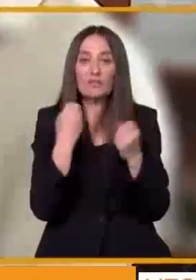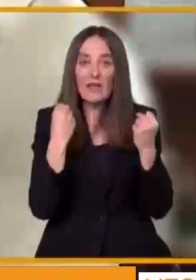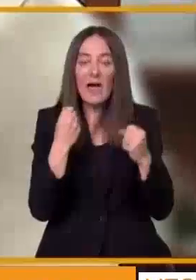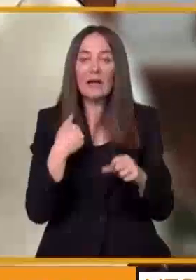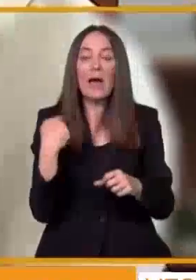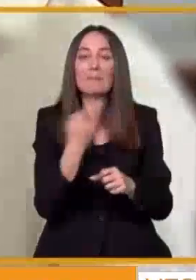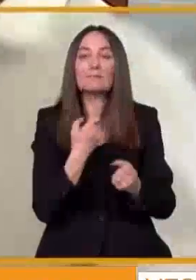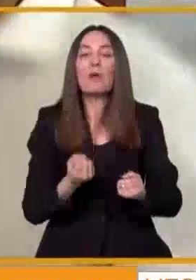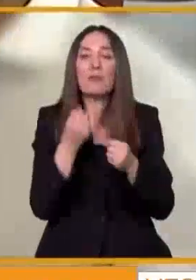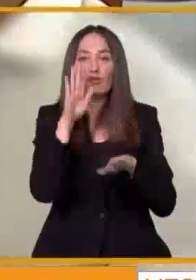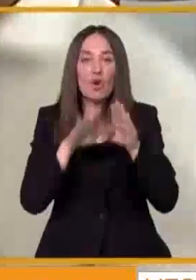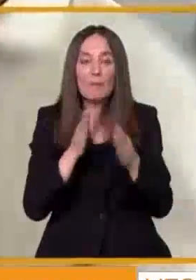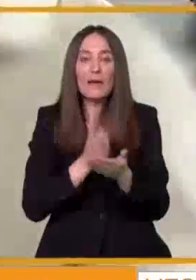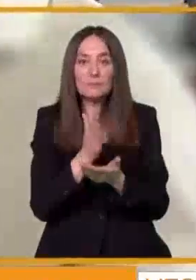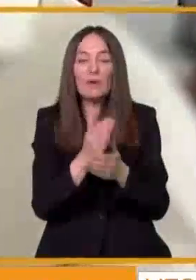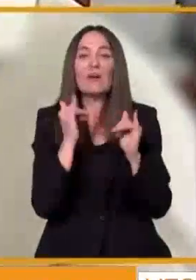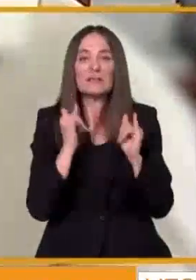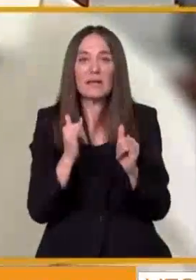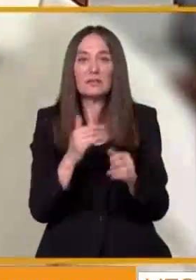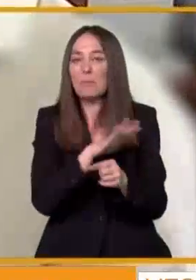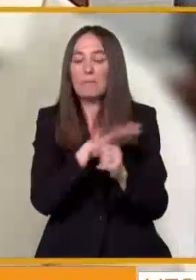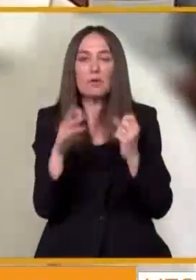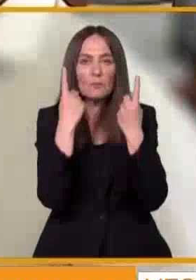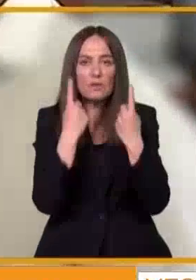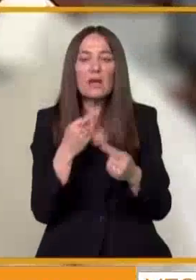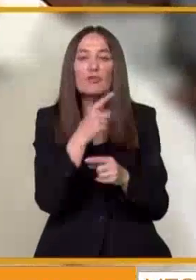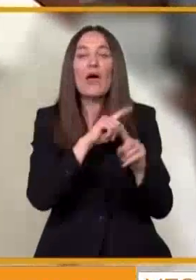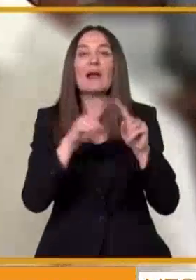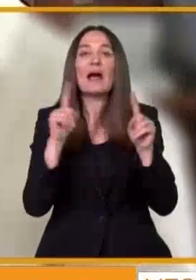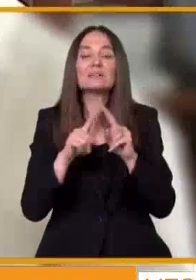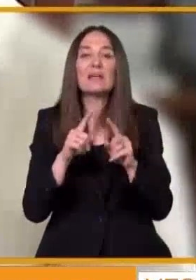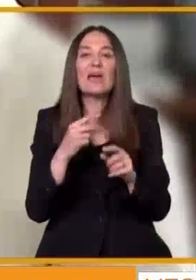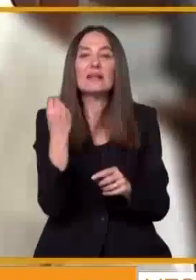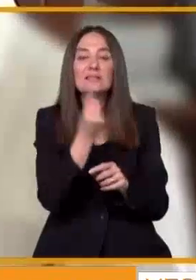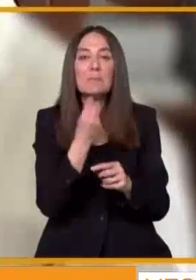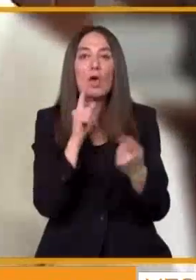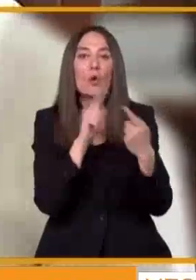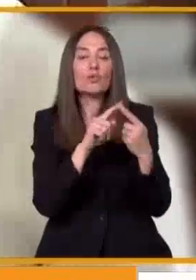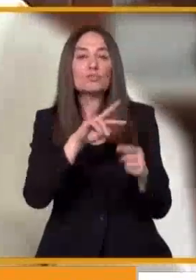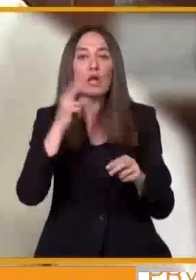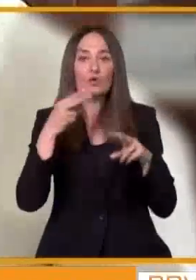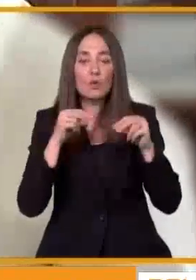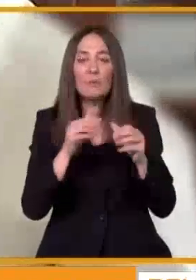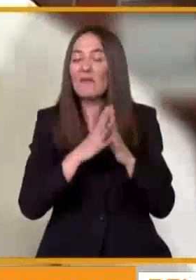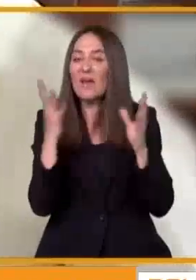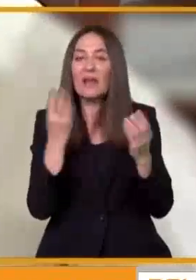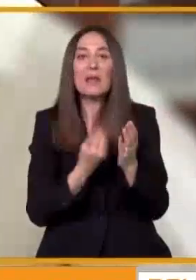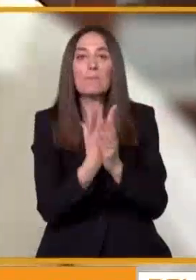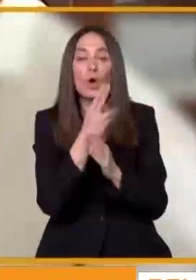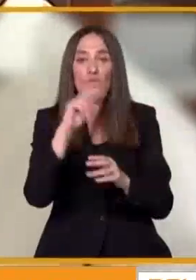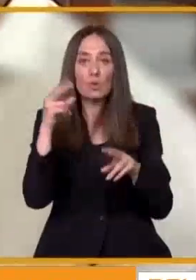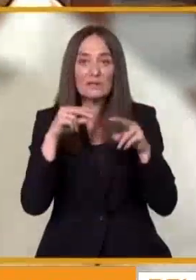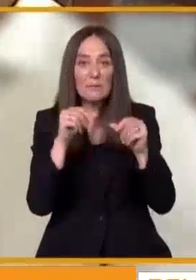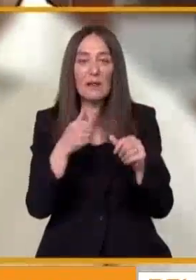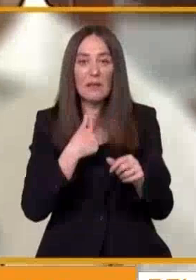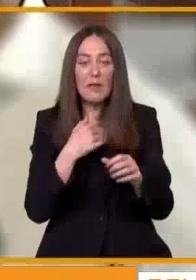smo teške mere sproveli, sada smo potpuno stabilni. To je razlika Srbije u odnosu na druge zemlje, veliki broj drugih zemalja. Dakle, nama